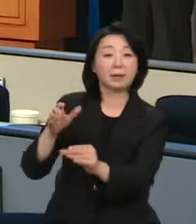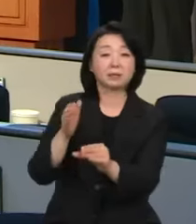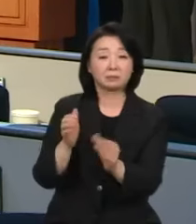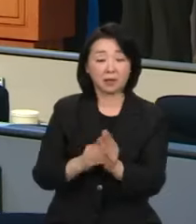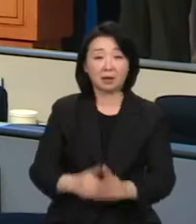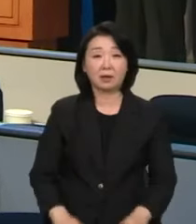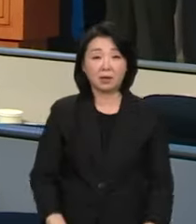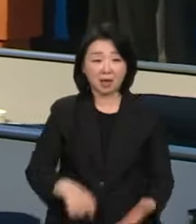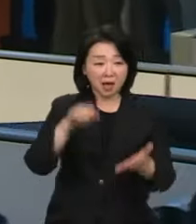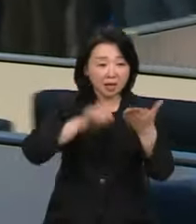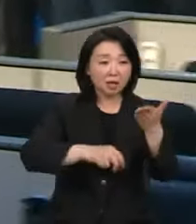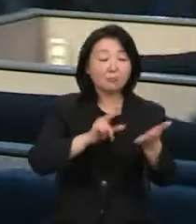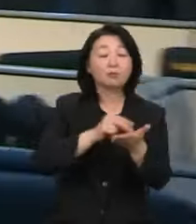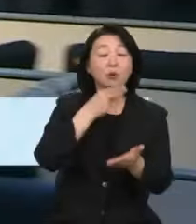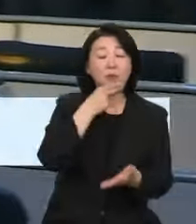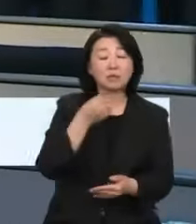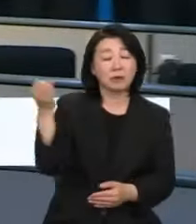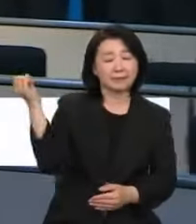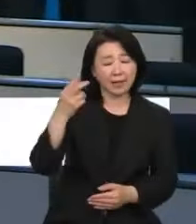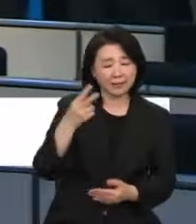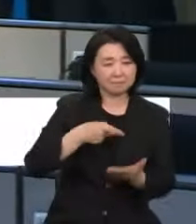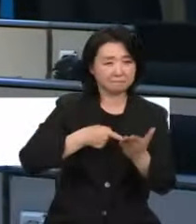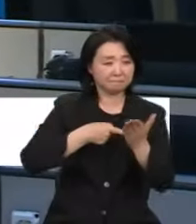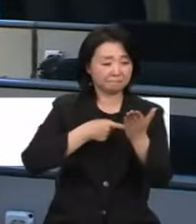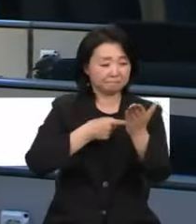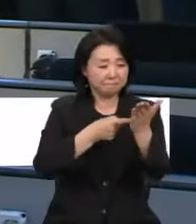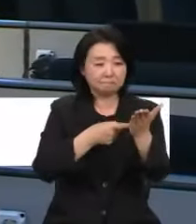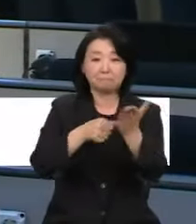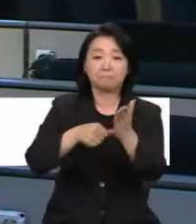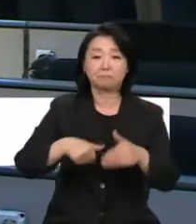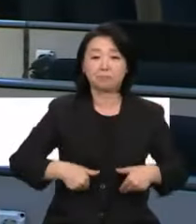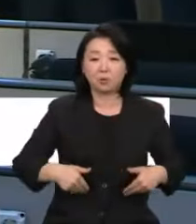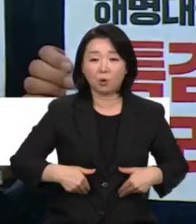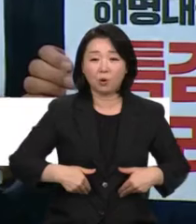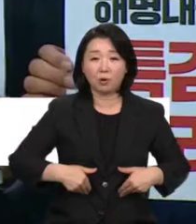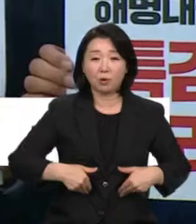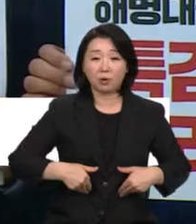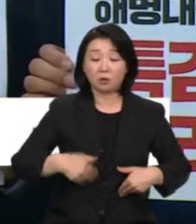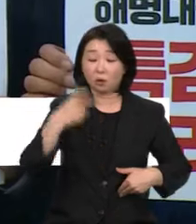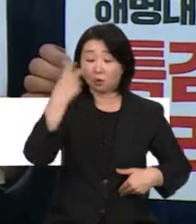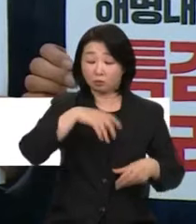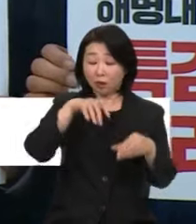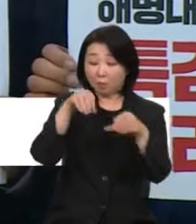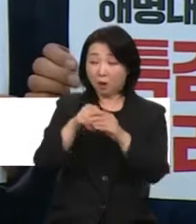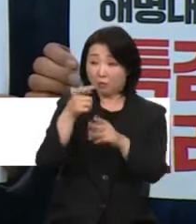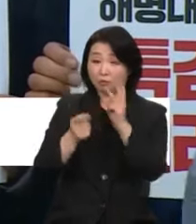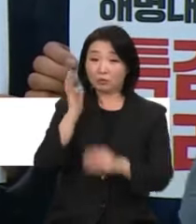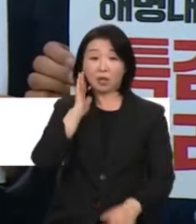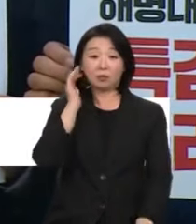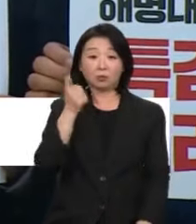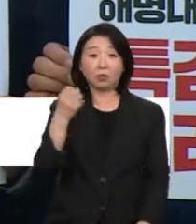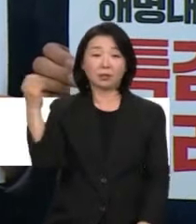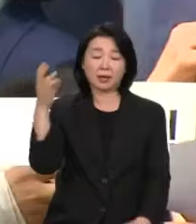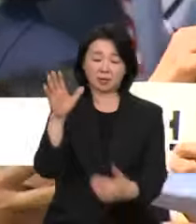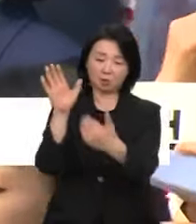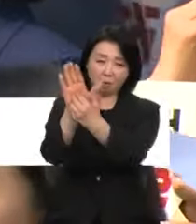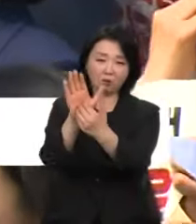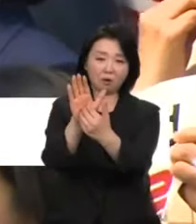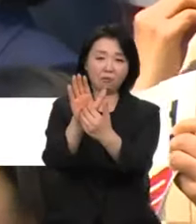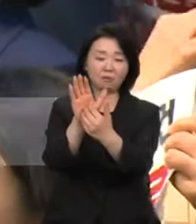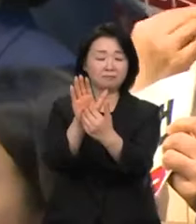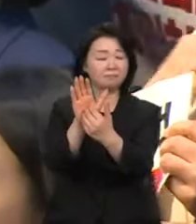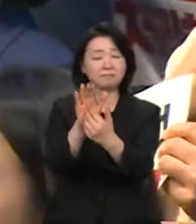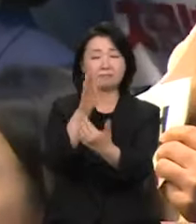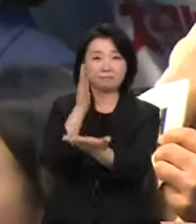문제가 없지만 재의결 가능성도 염두에 두고 수사 대상에 포함된 윤석열 대통령이 또다시 거부권을 행사해선